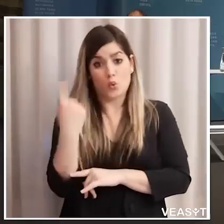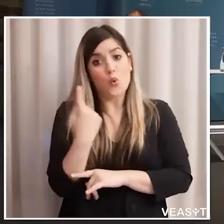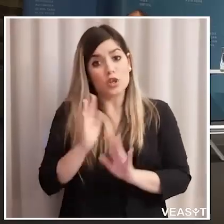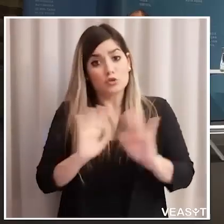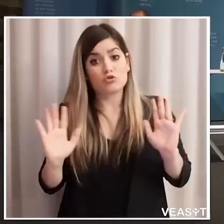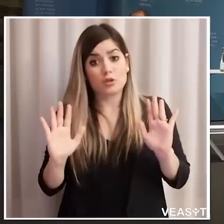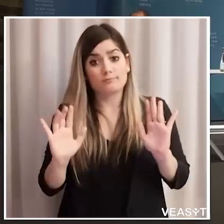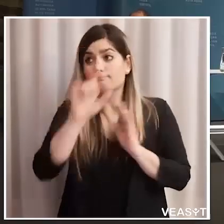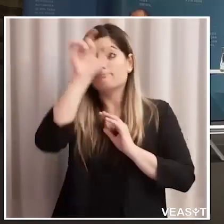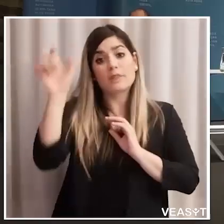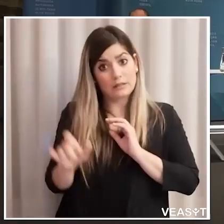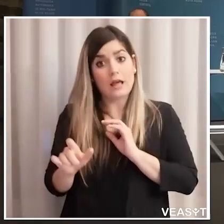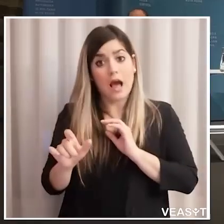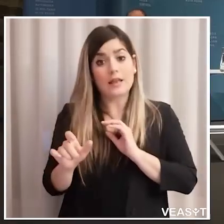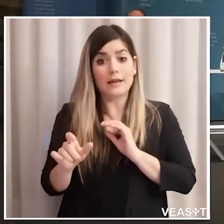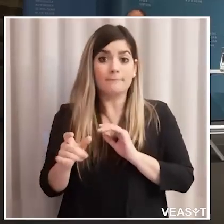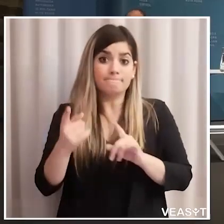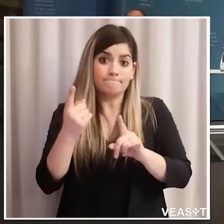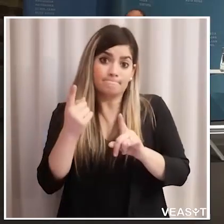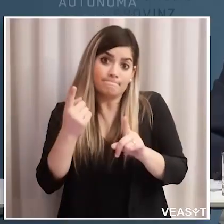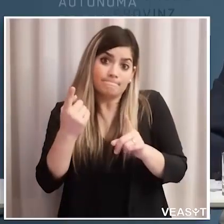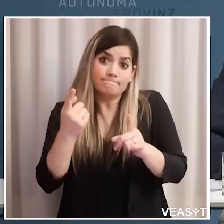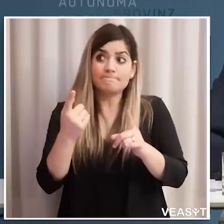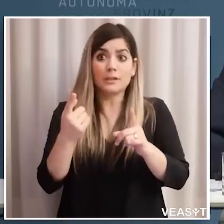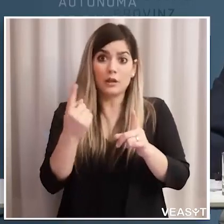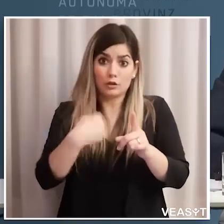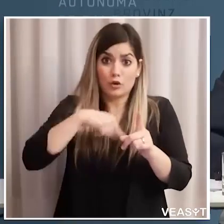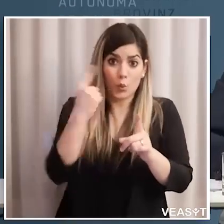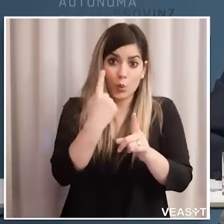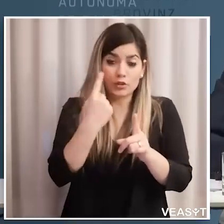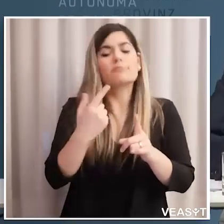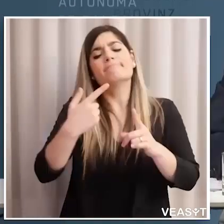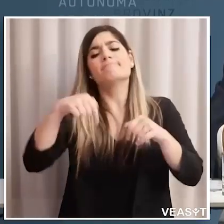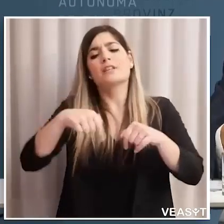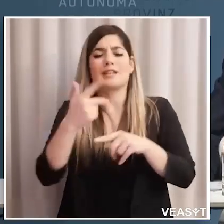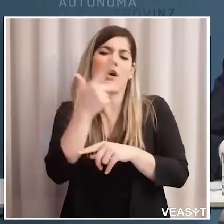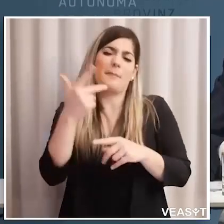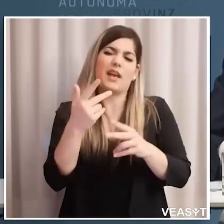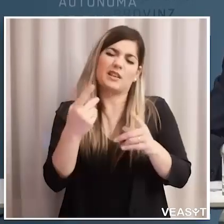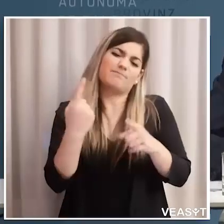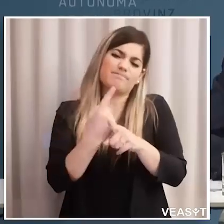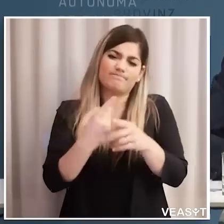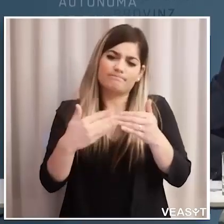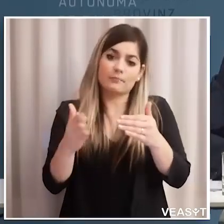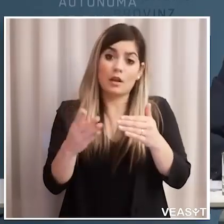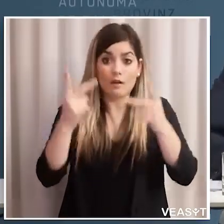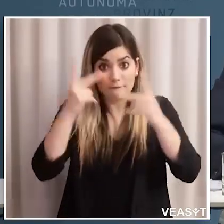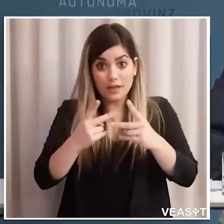unici nel resto del paese e adesso riapriamo anche gli alberghi, rendendoci ovviamente conto che non è che con ciò inizierà